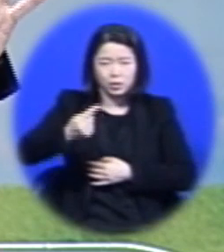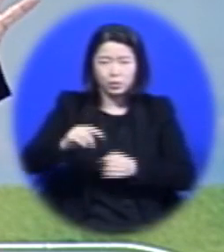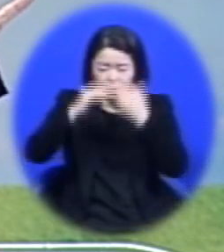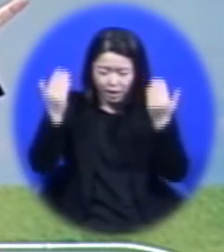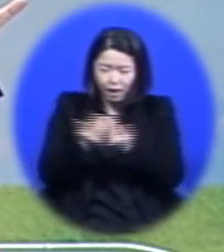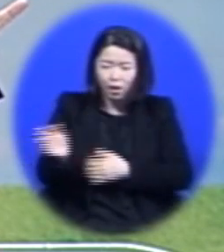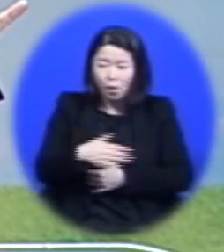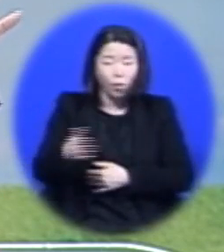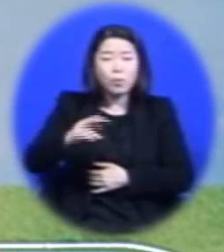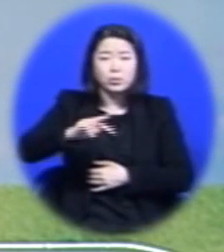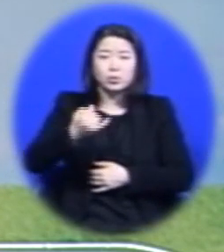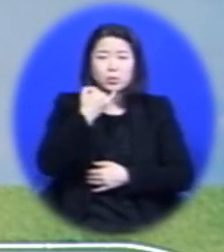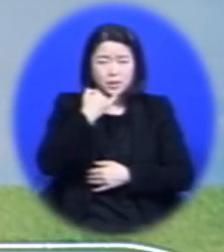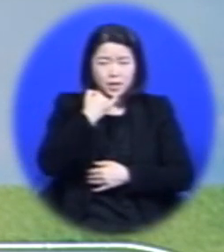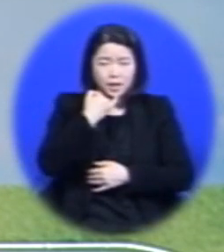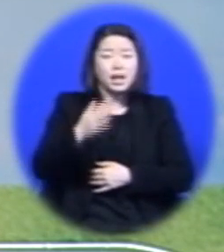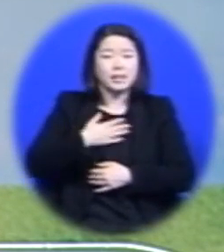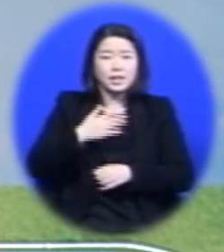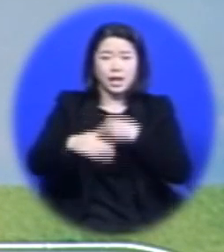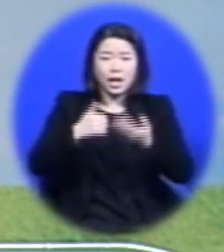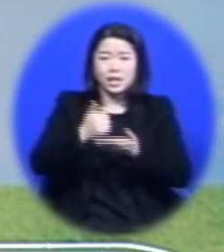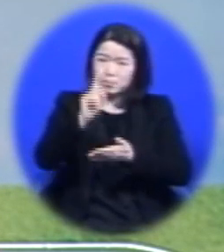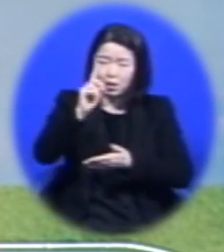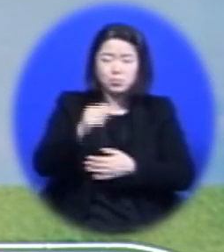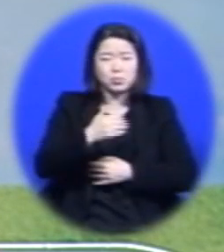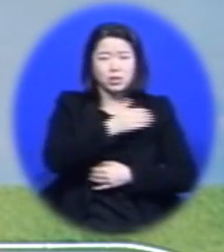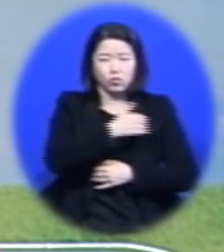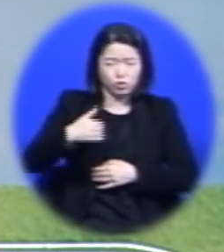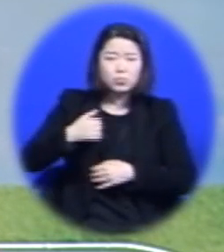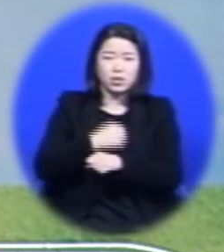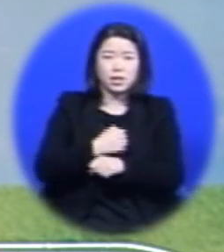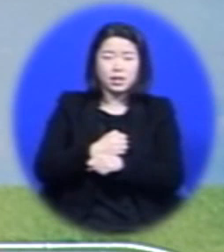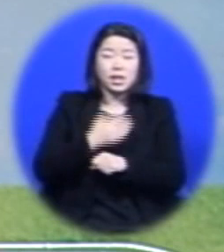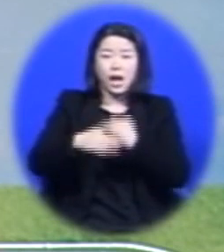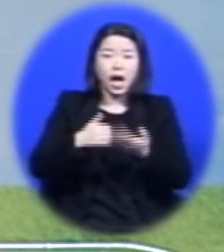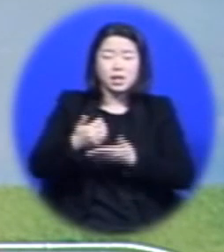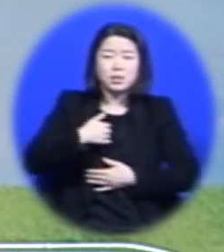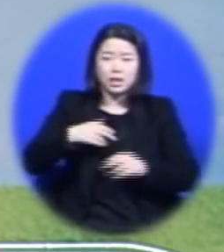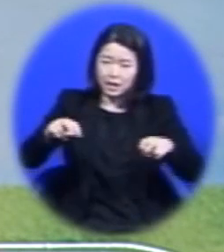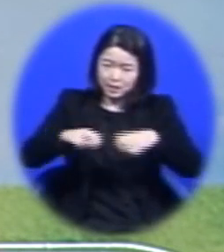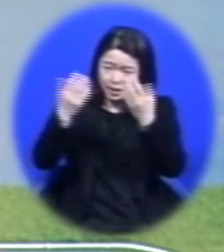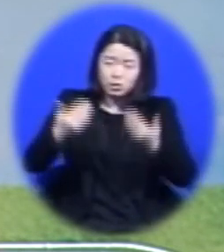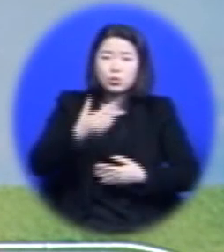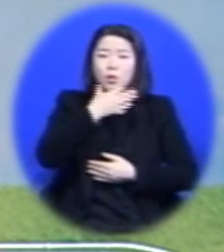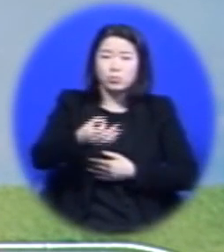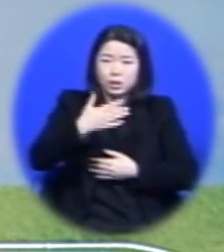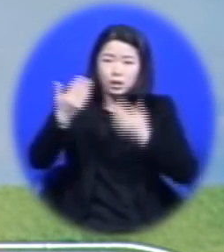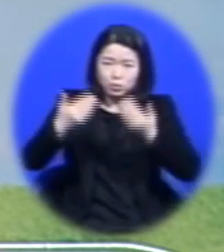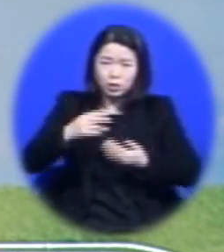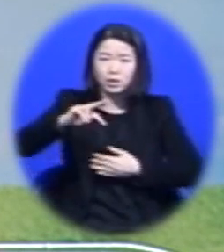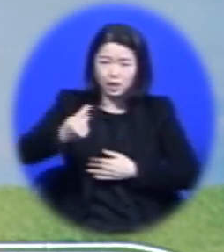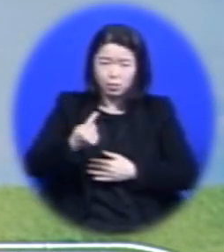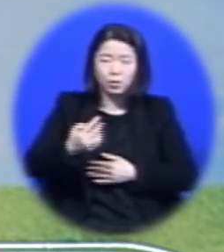없어도 좋아 난 하나님 한 분 있는 나 그걸 충분 해 하나님이 나에게 재난을 주시고 불행을 주셨다 할지라도